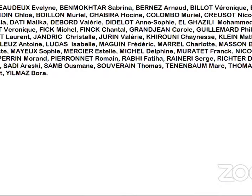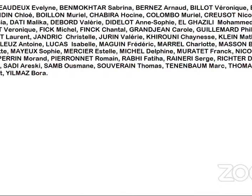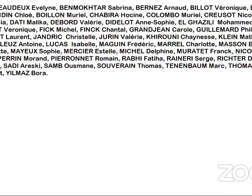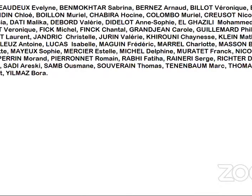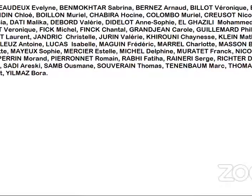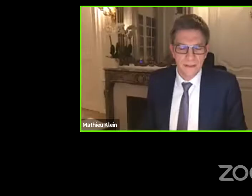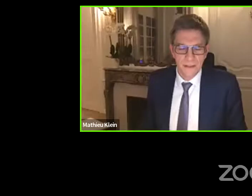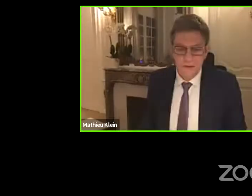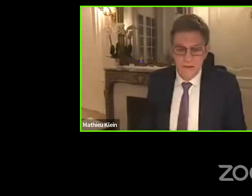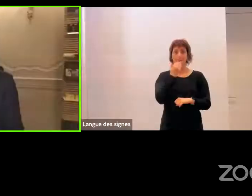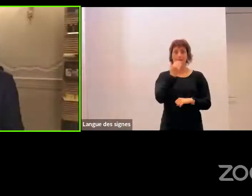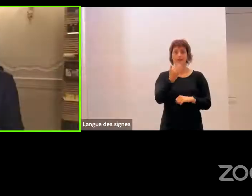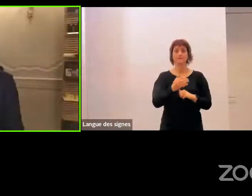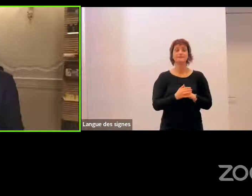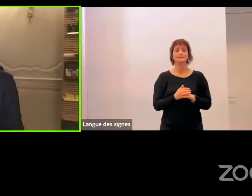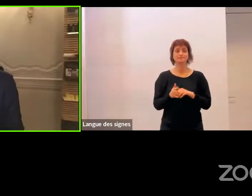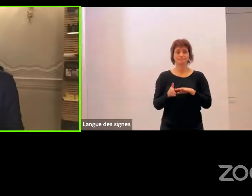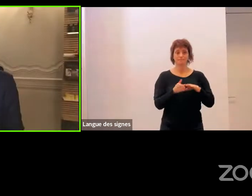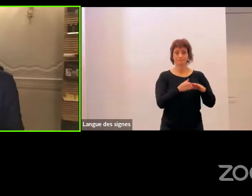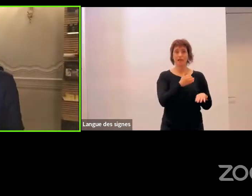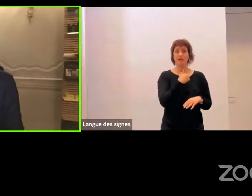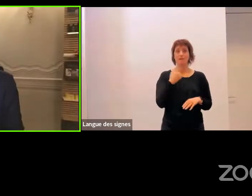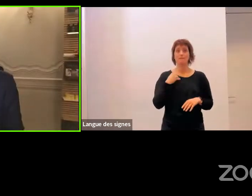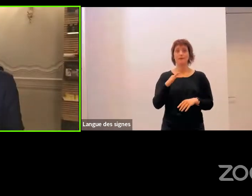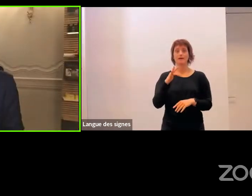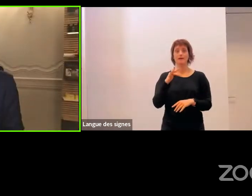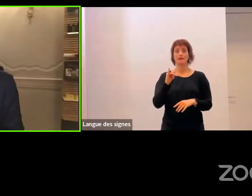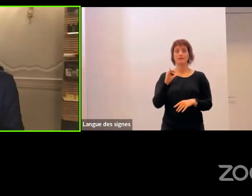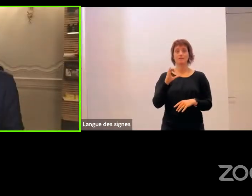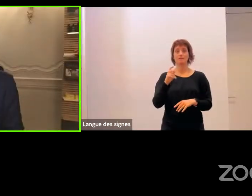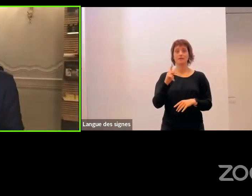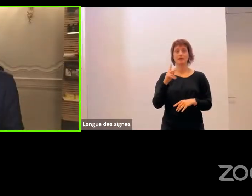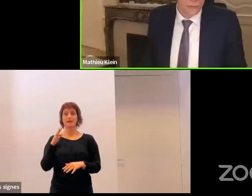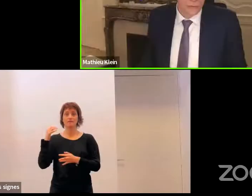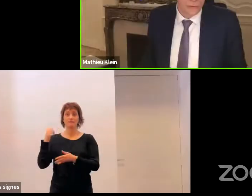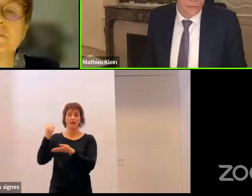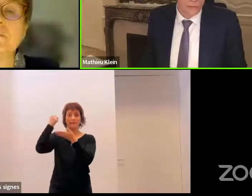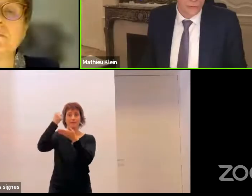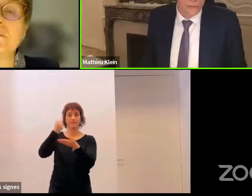Unanimité. Merci. Chantal Fink pour le leg de Madame Manson.